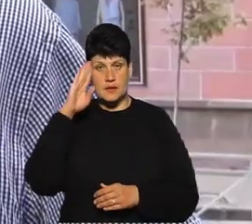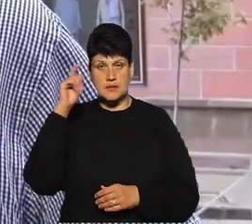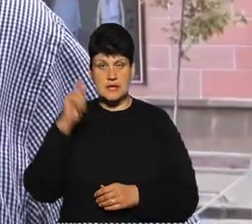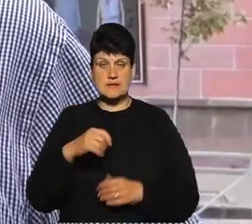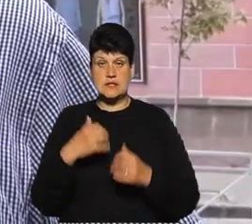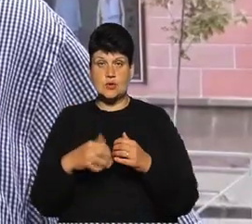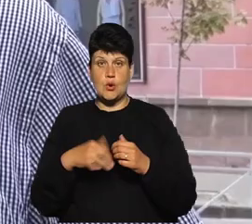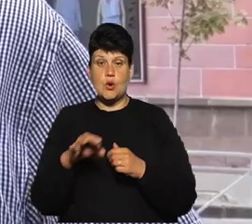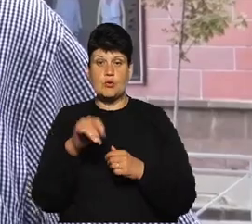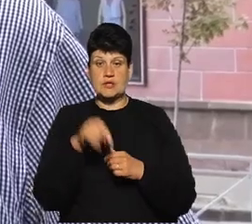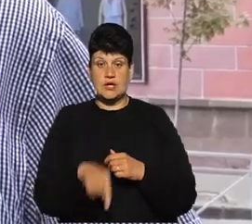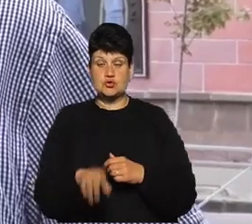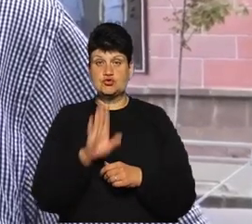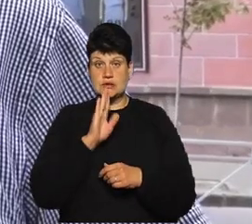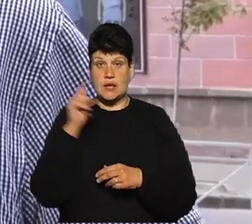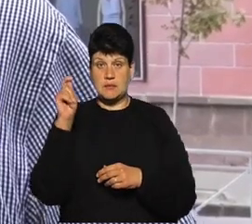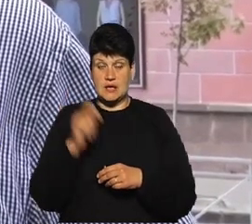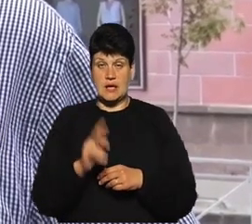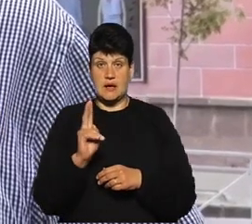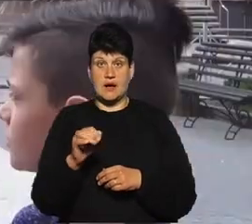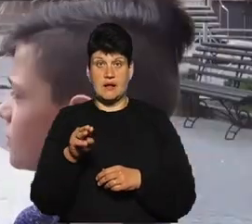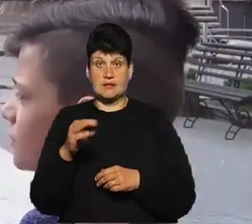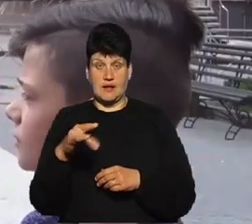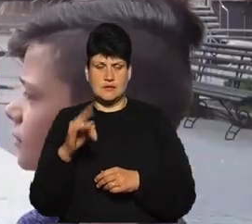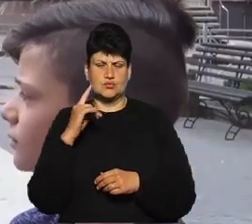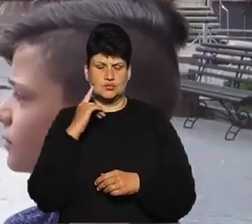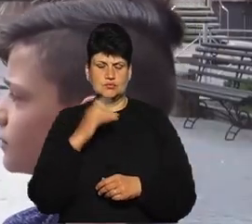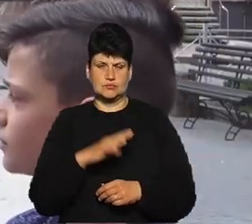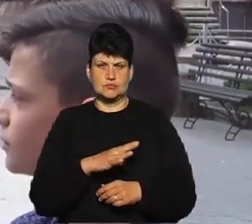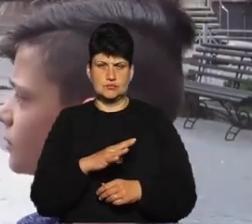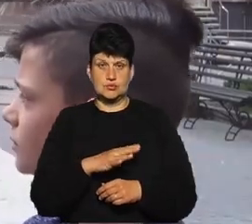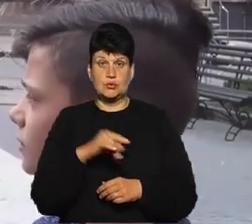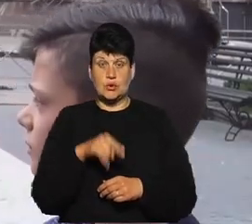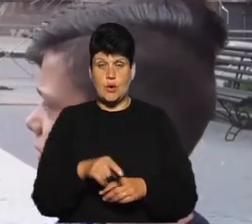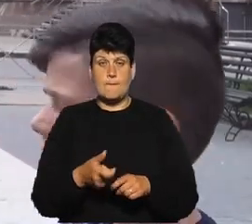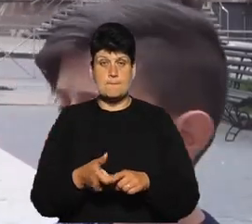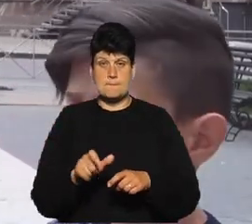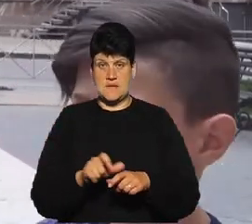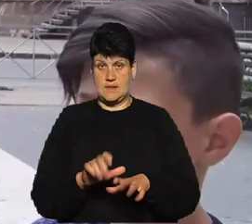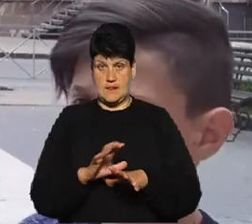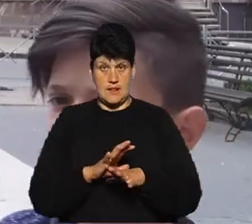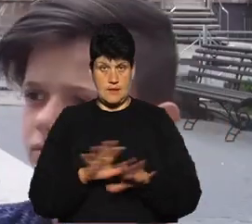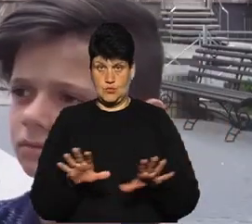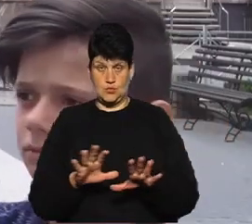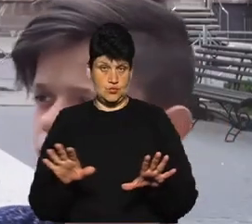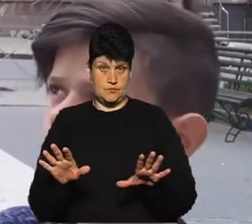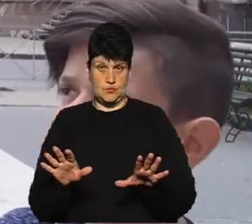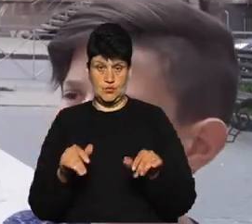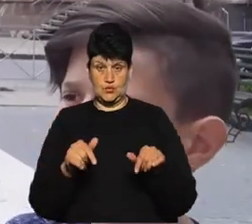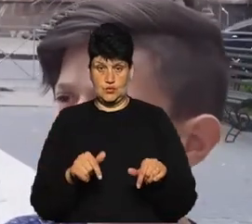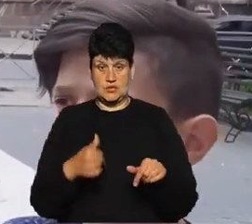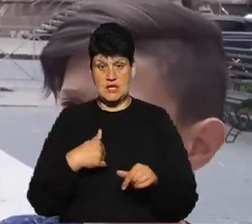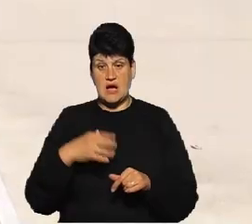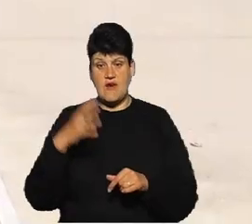те, що жінка в'їхала у катедру автомобілем, чув. Щоб такого не більше не виходило, ну, такого більше не траплялось, то я вважаю,